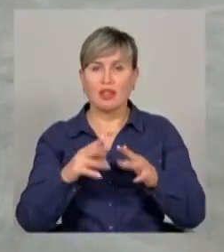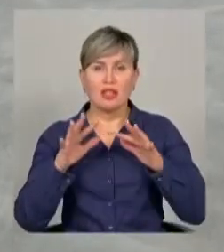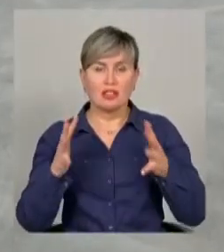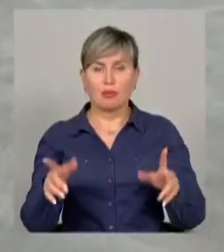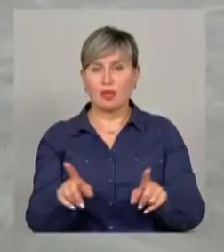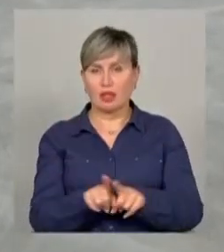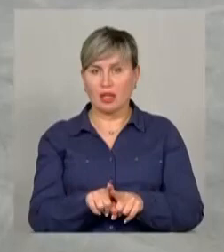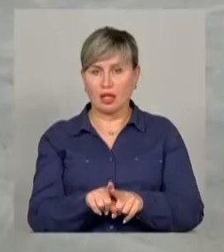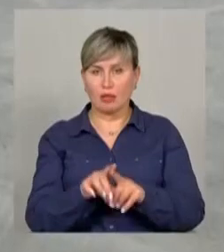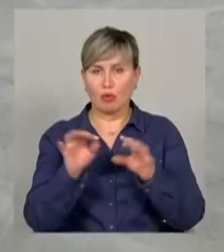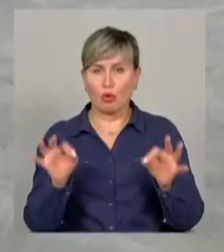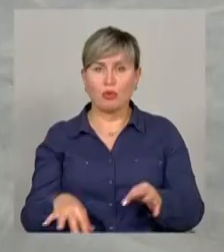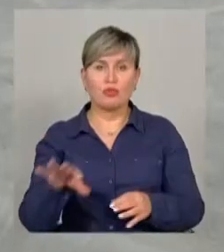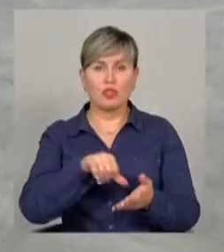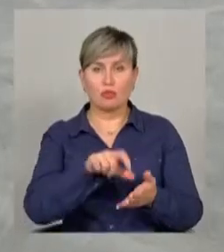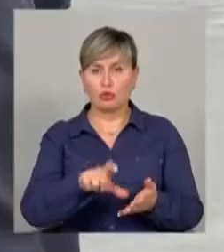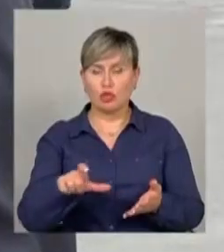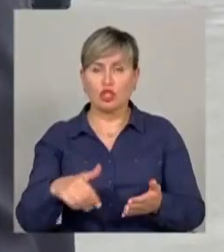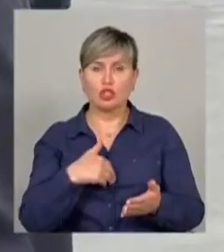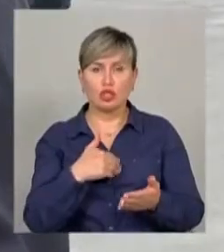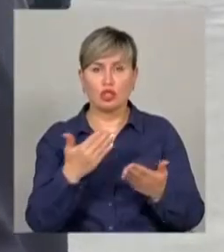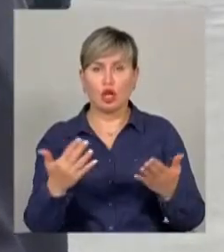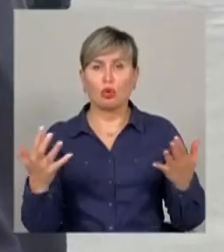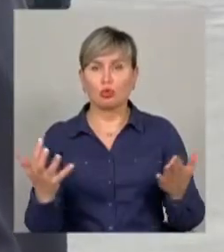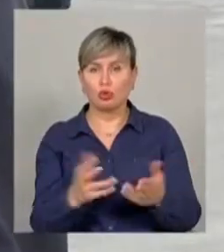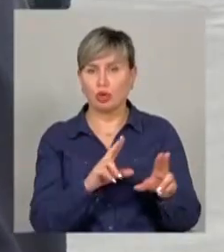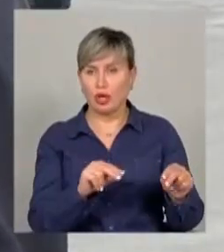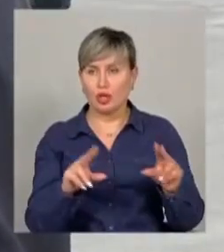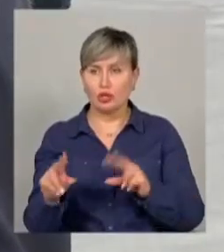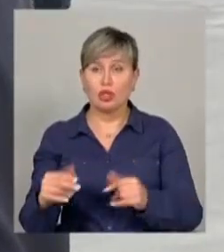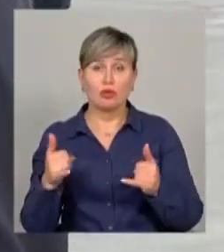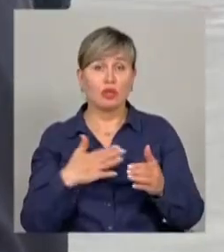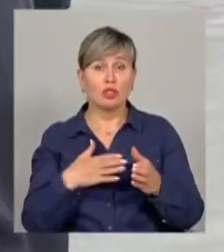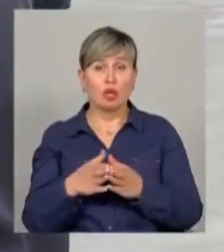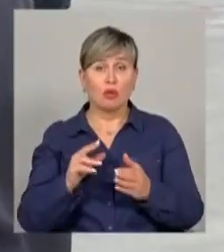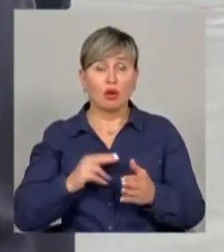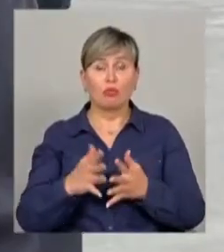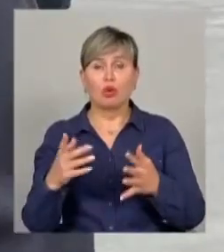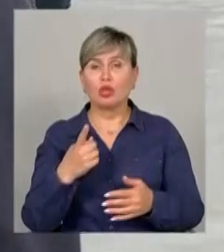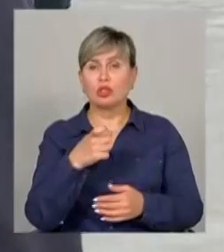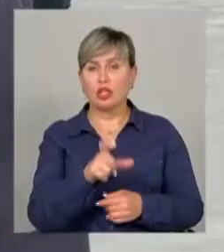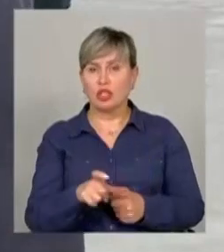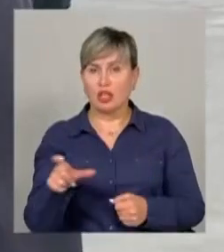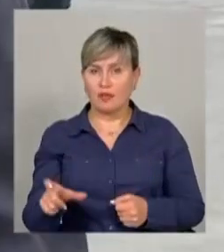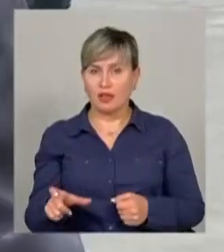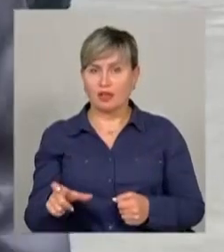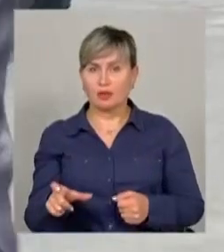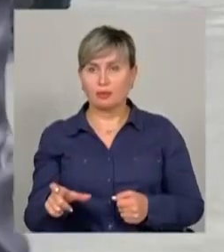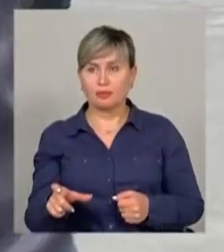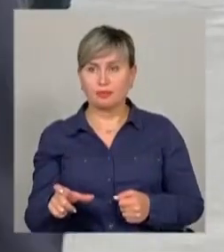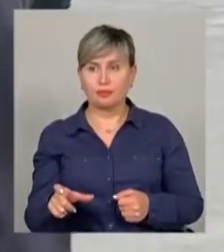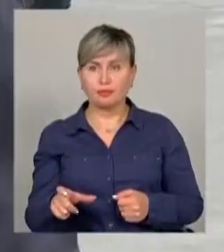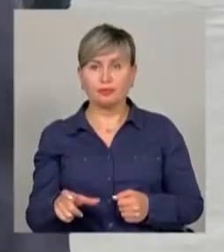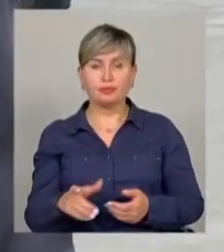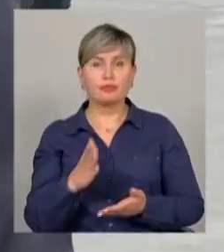таким образом. Всем участникам желаю удачи. Сегодня в нашей компании трудится более 100 сотрудников.